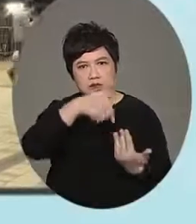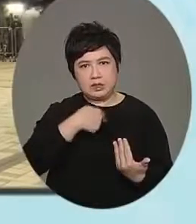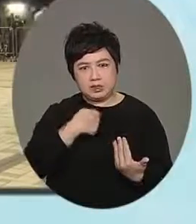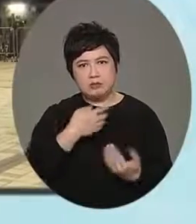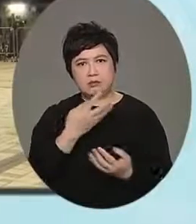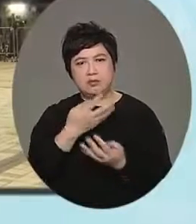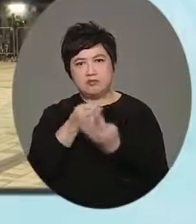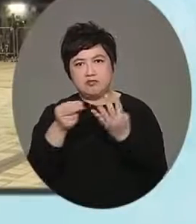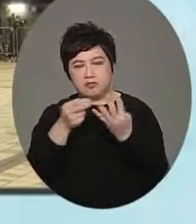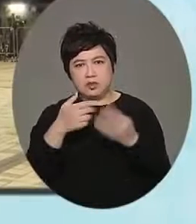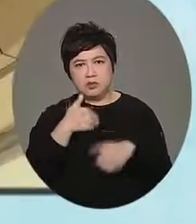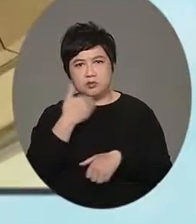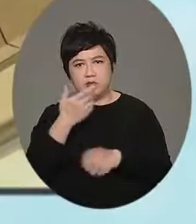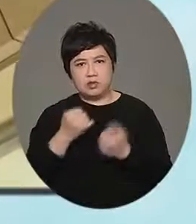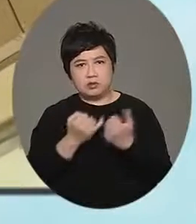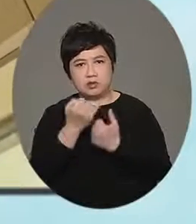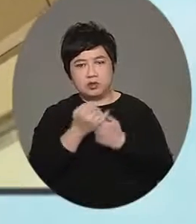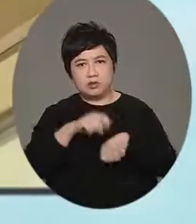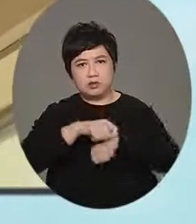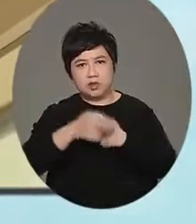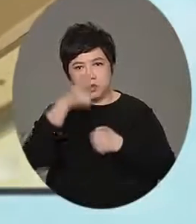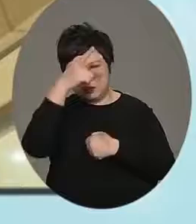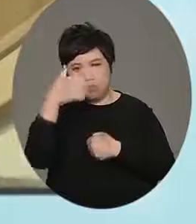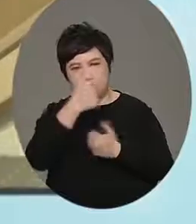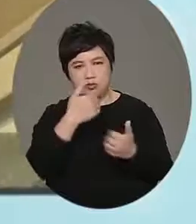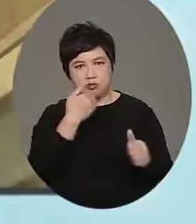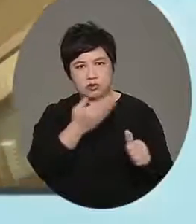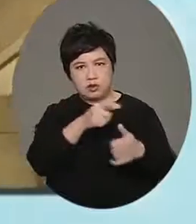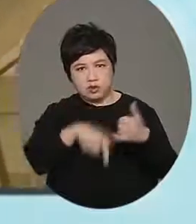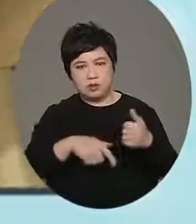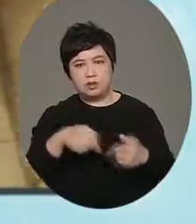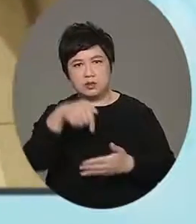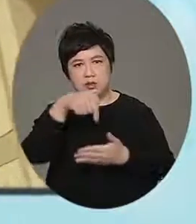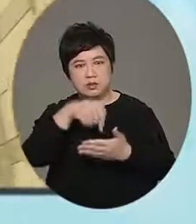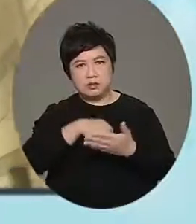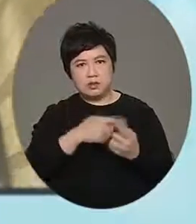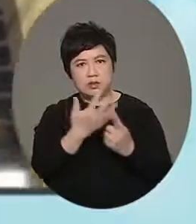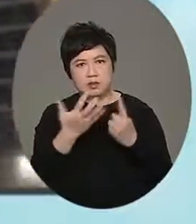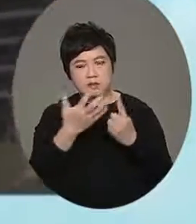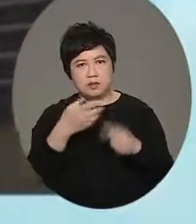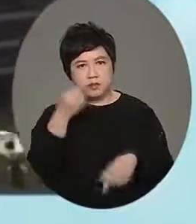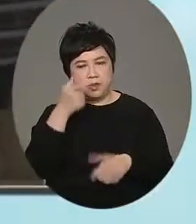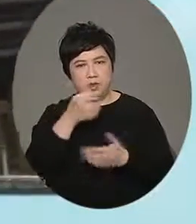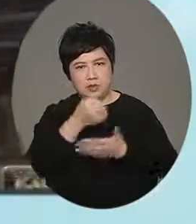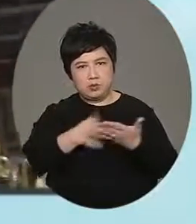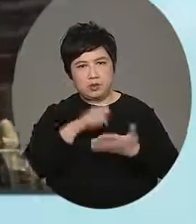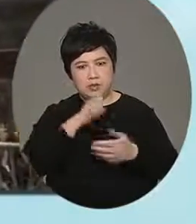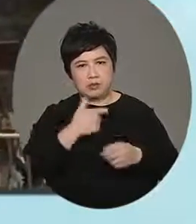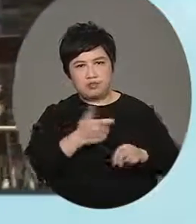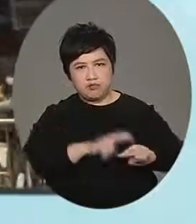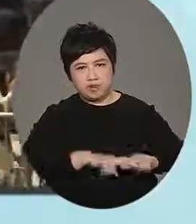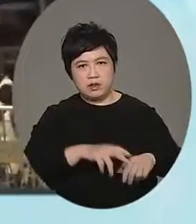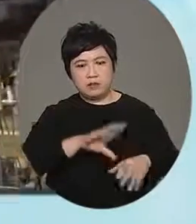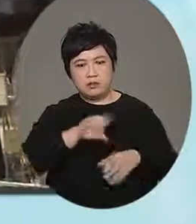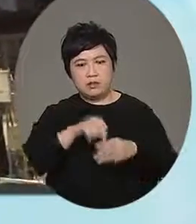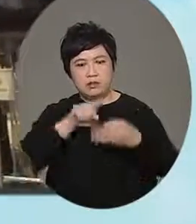47个被控串谋颠覆国家政权罪的被告，其中15个人原本获准有条件保释，他们包